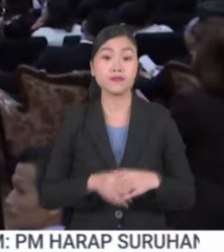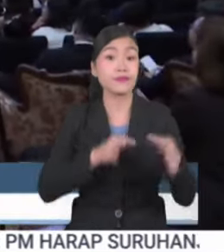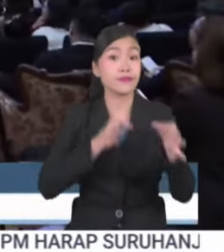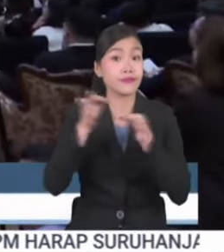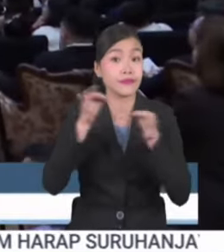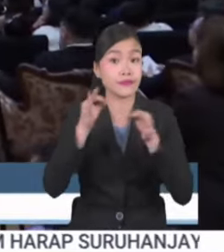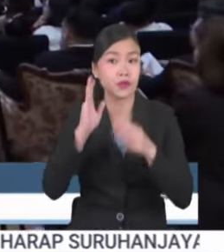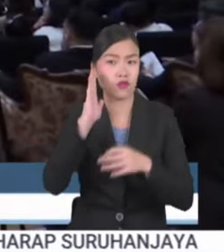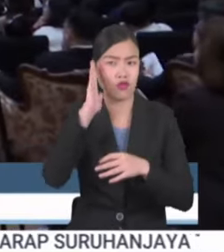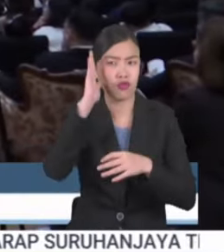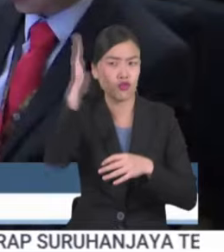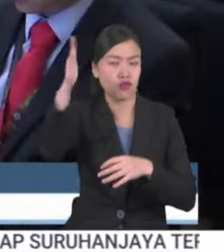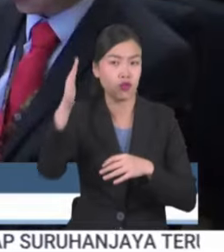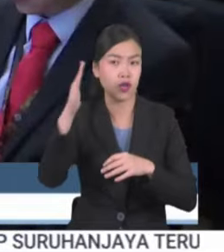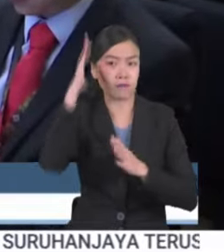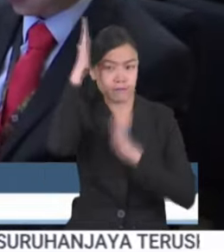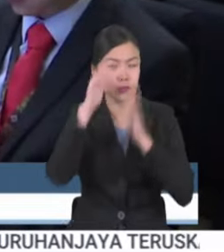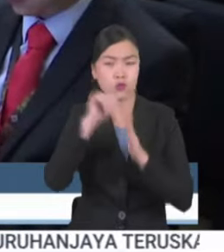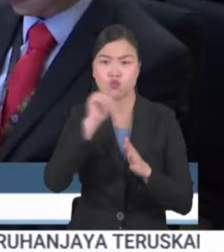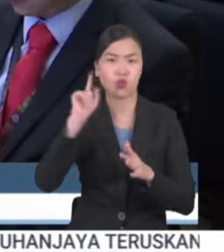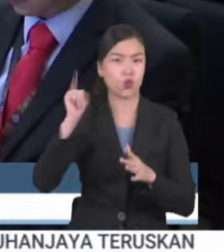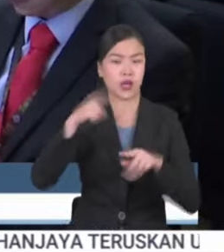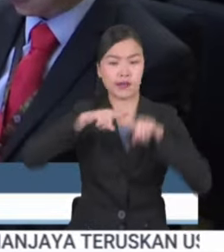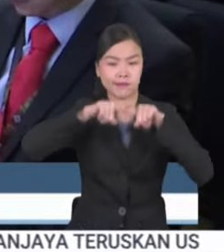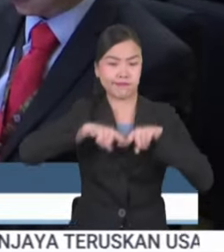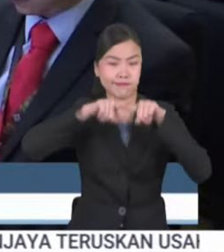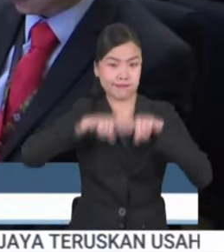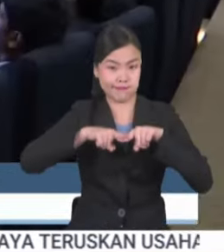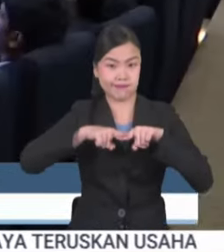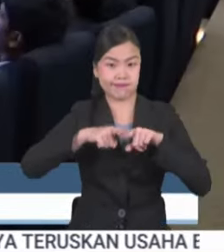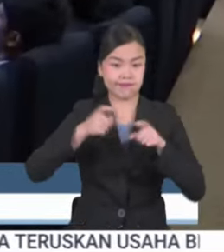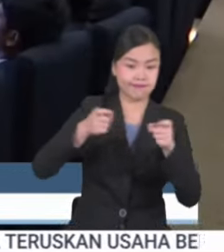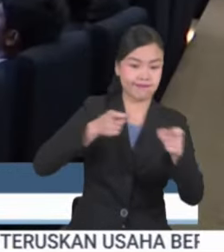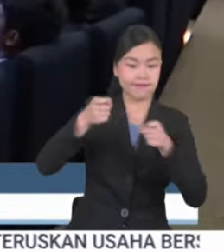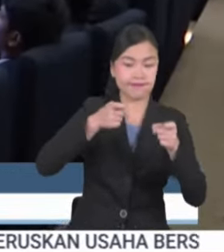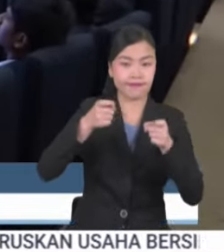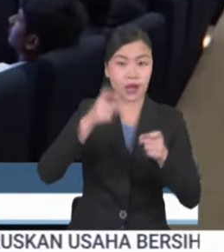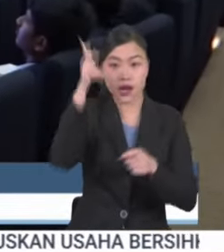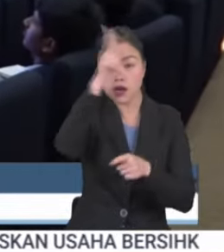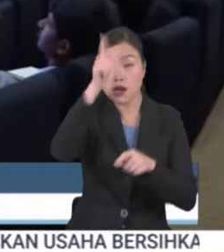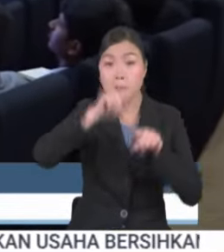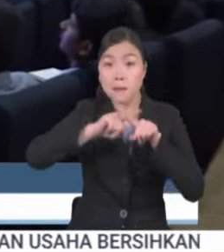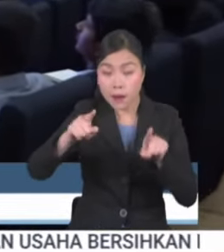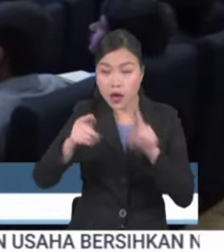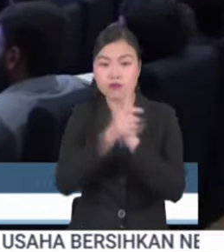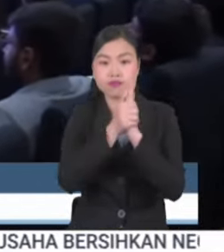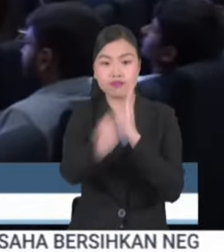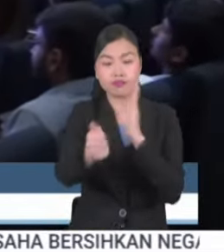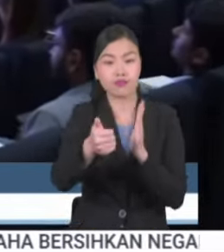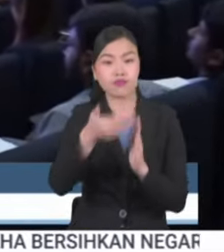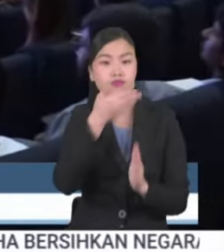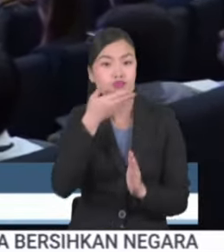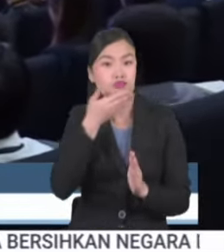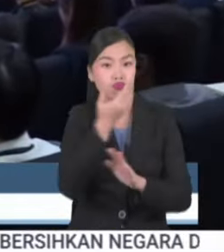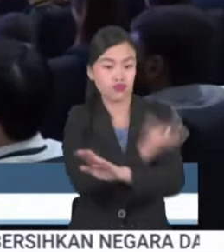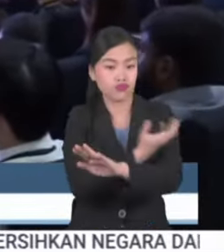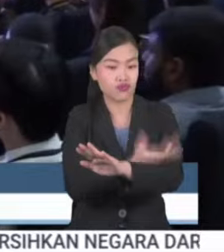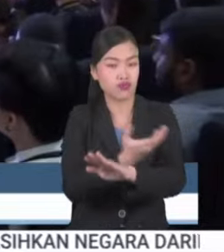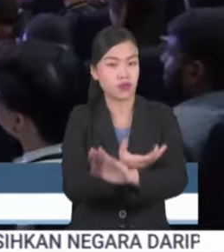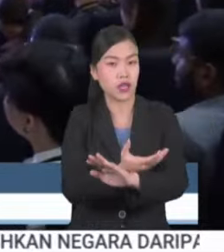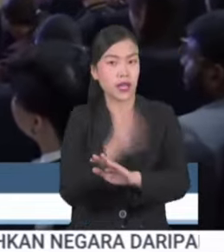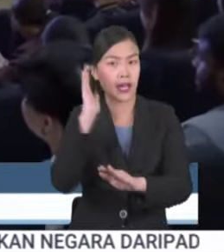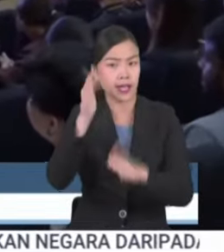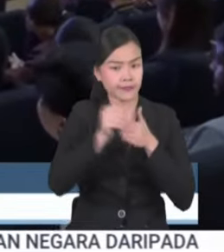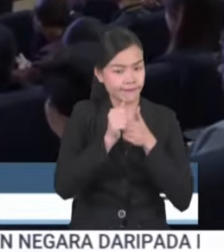Jelasnya, masa depan negara bukan hanya bergantung kepada pentadbiran kerajaan tetapi juga pada keupayaan generasi muda yang akan